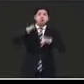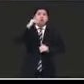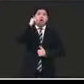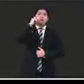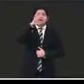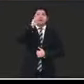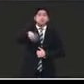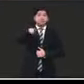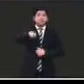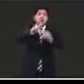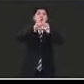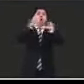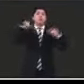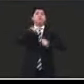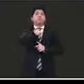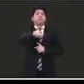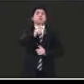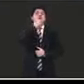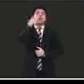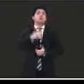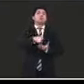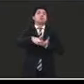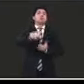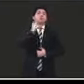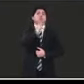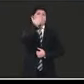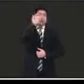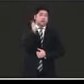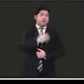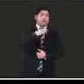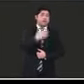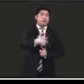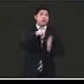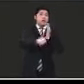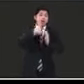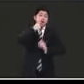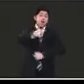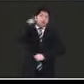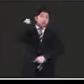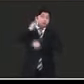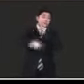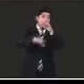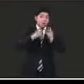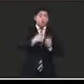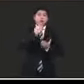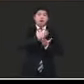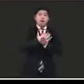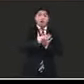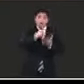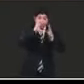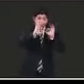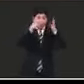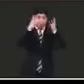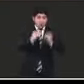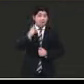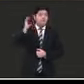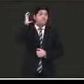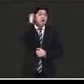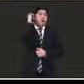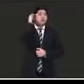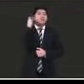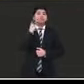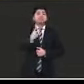bu kurum bünyesinde kadro verilecek tarihsel süreklilik içinde kullandıkları Vakıf